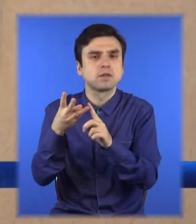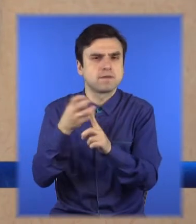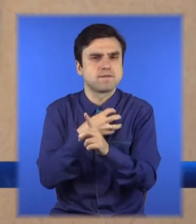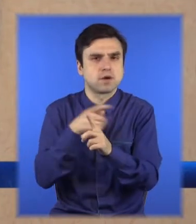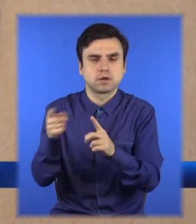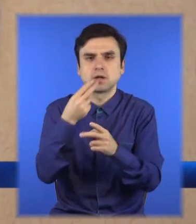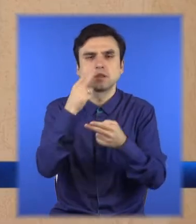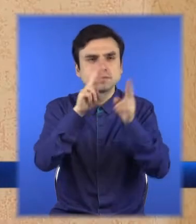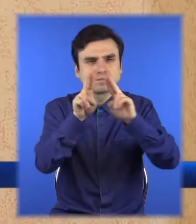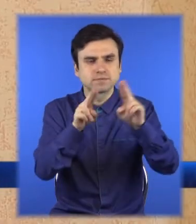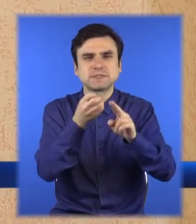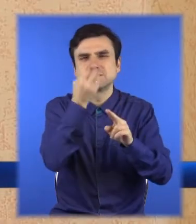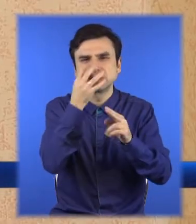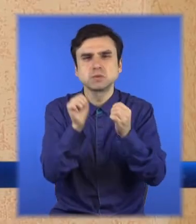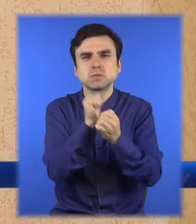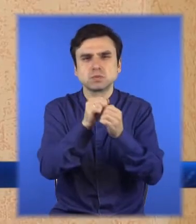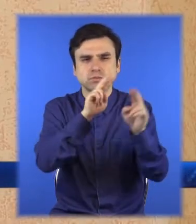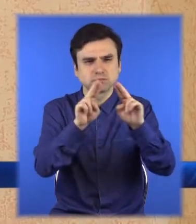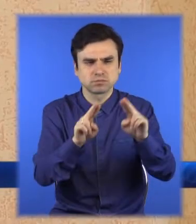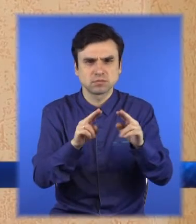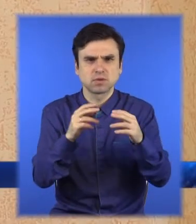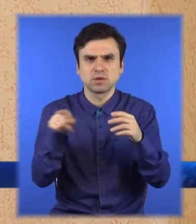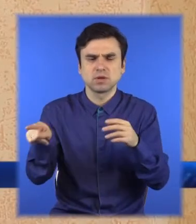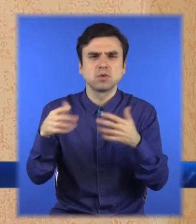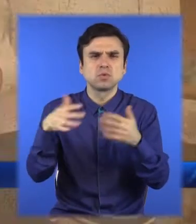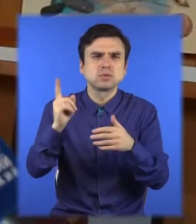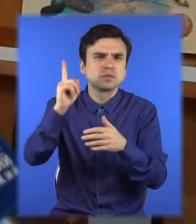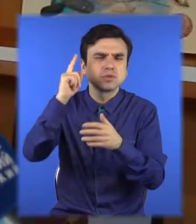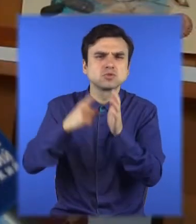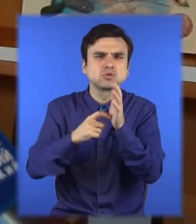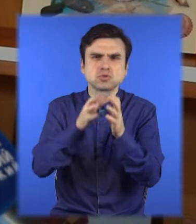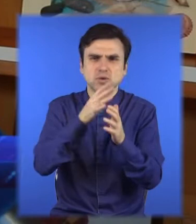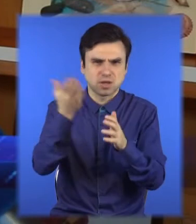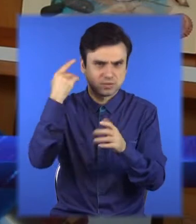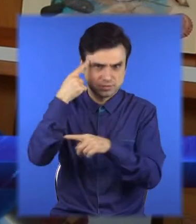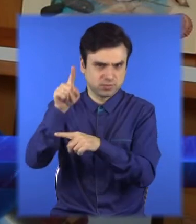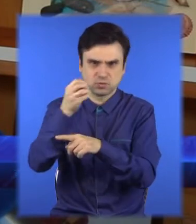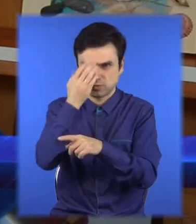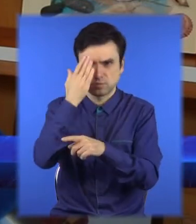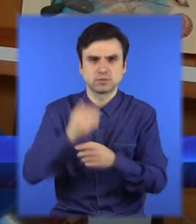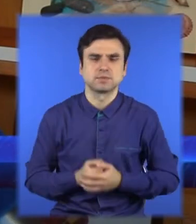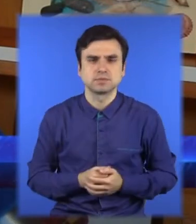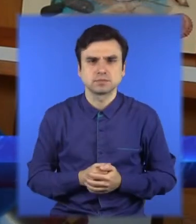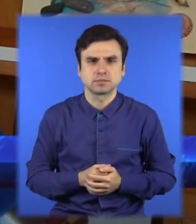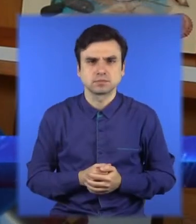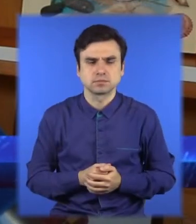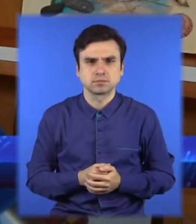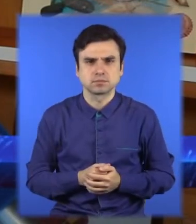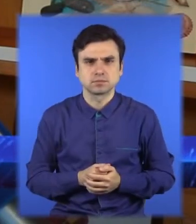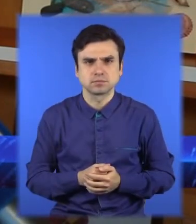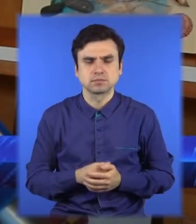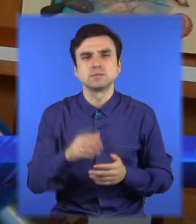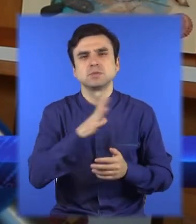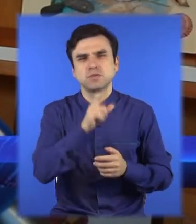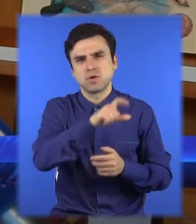цьому різновиду флористики вже більше 600 років. Многие такие вопросы поднимаются о том,